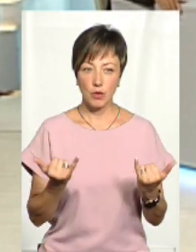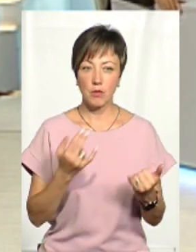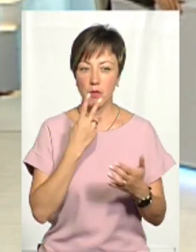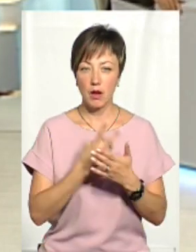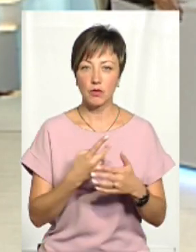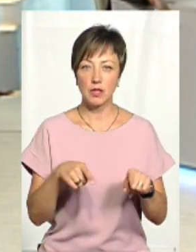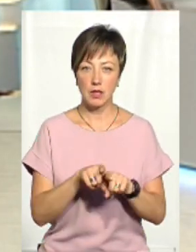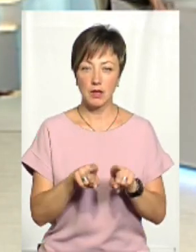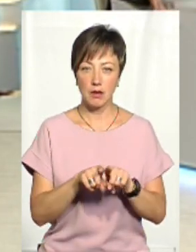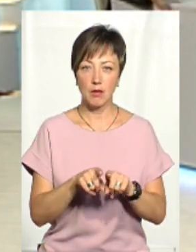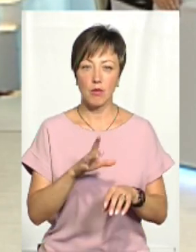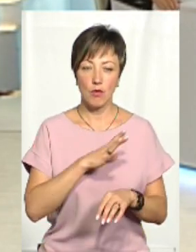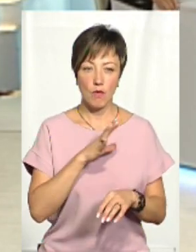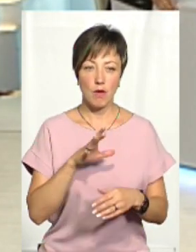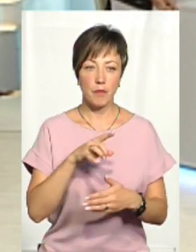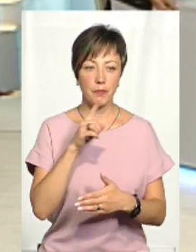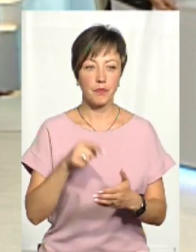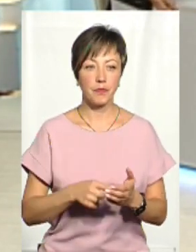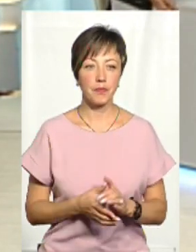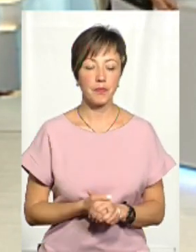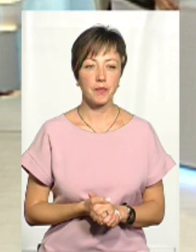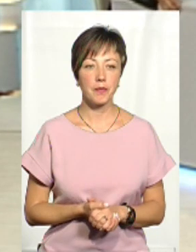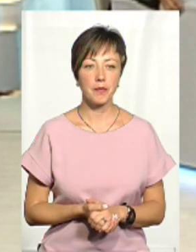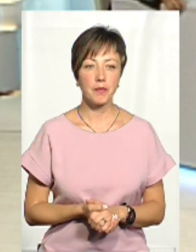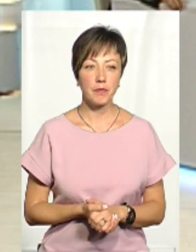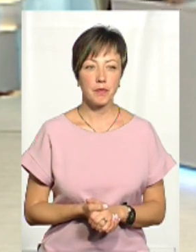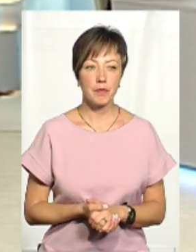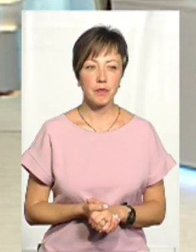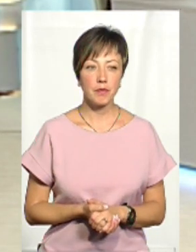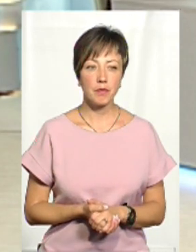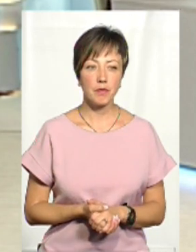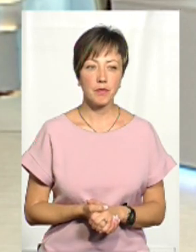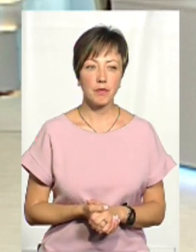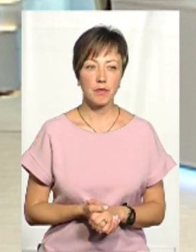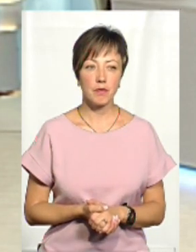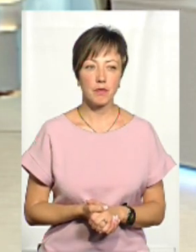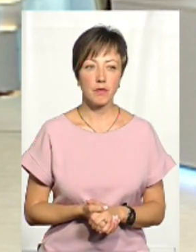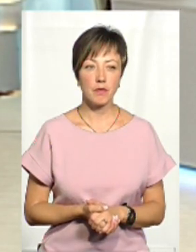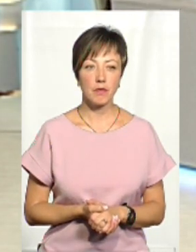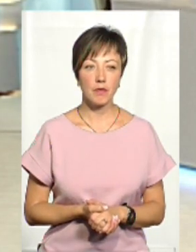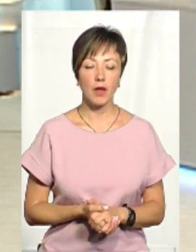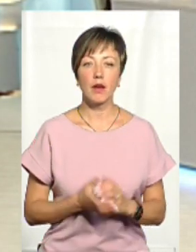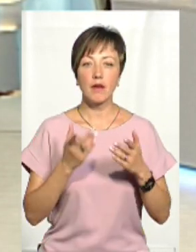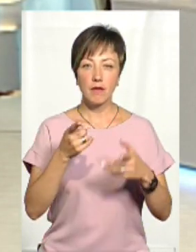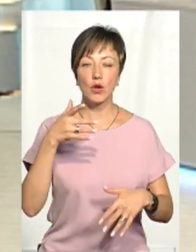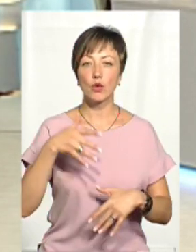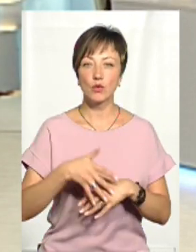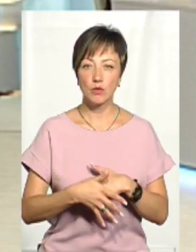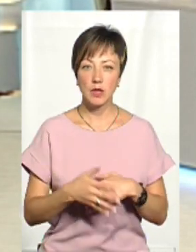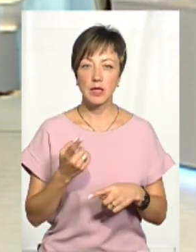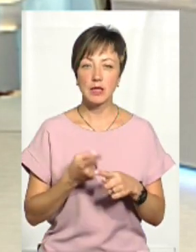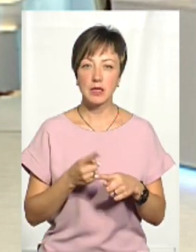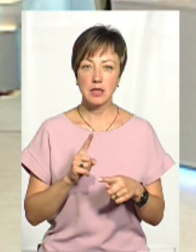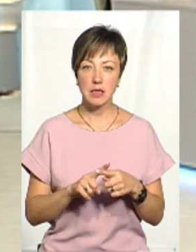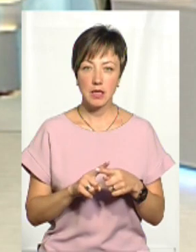ми бачимо, що він все-таки, напевно, був. Ви ж розумієте, що ми маємо діло з